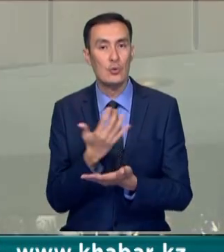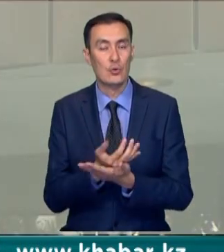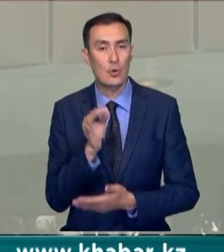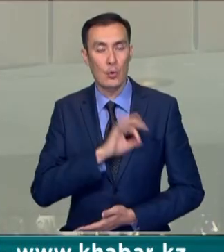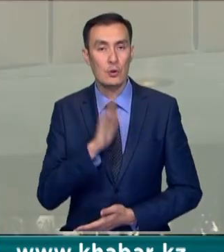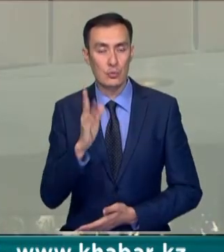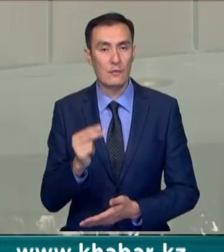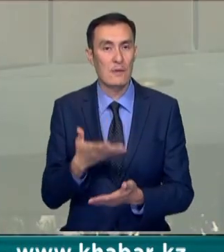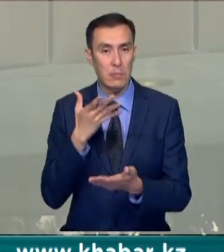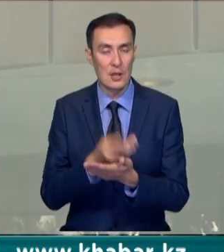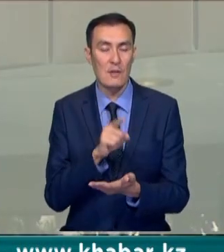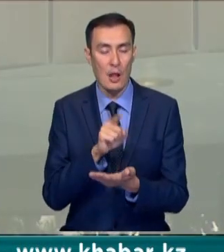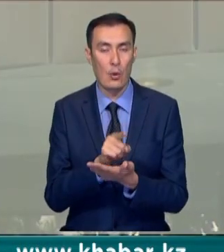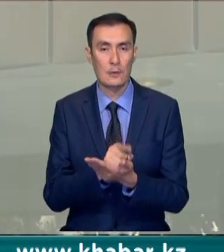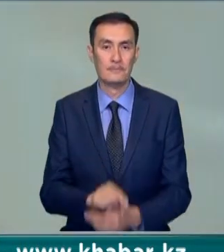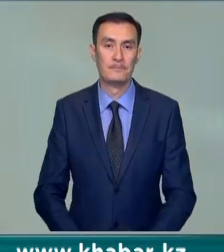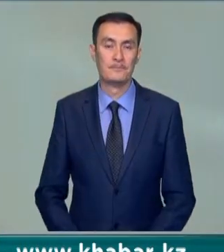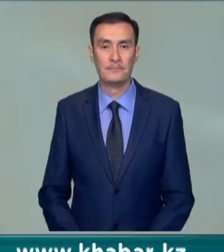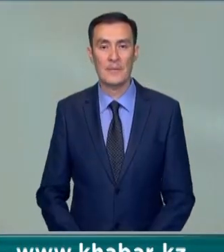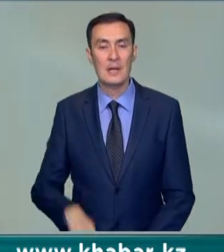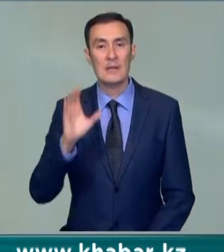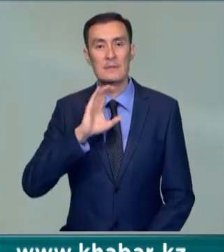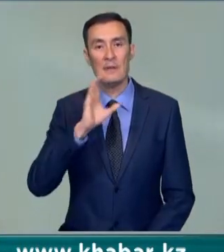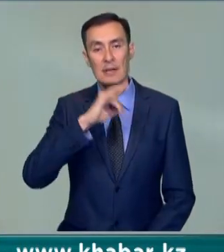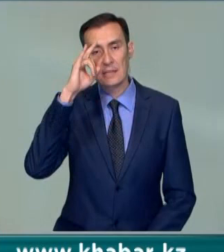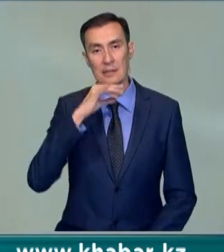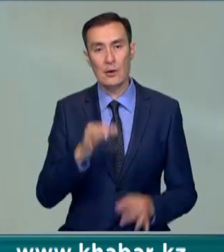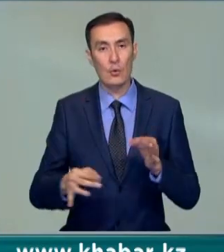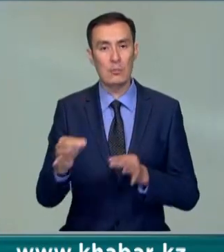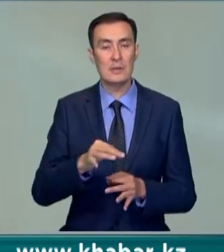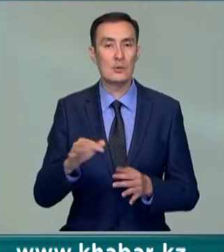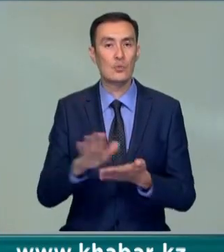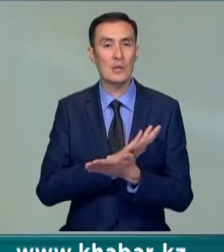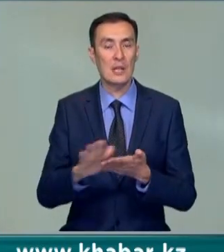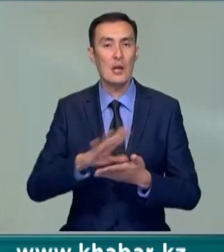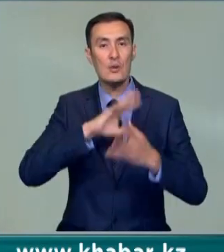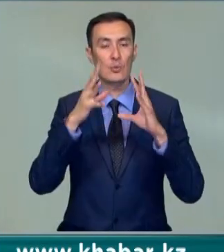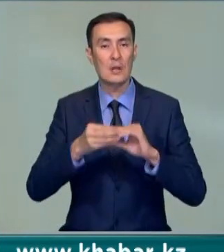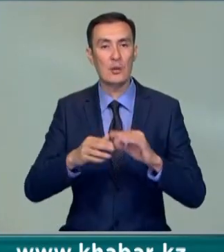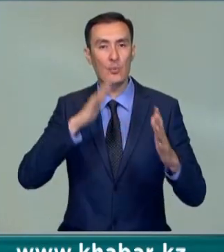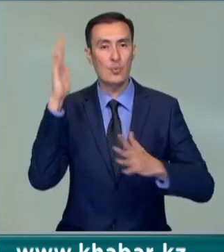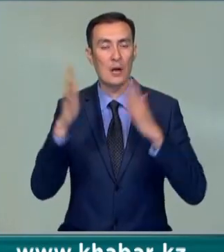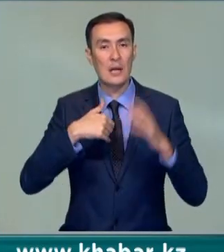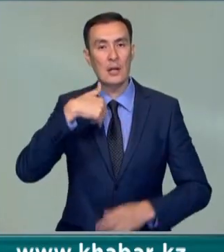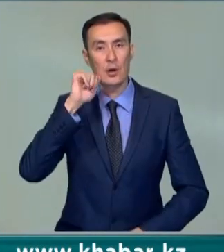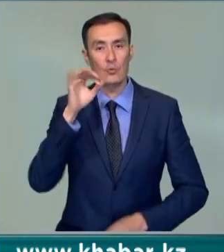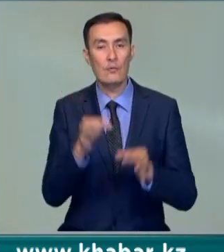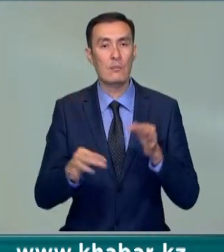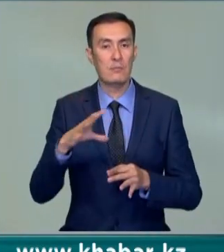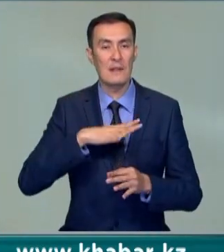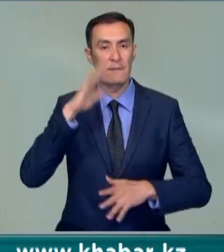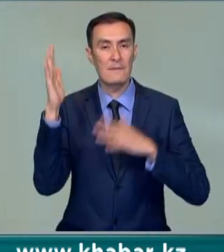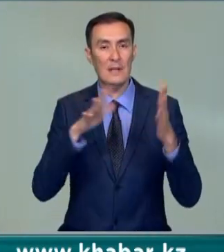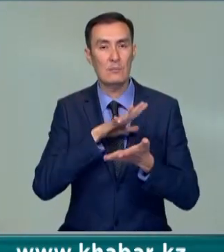и уплачивают налог. В Североказахстанской области устраняют последствия урагана. Напомню, накануне в регионе